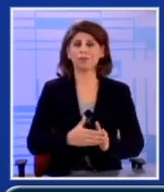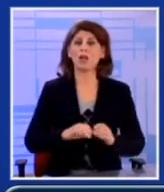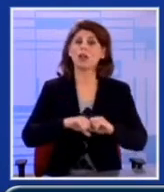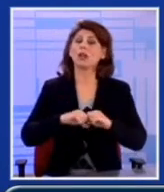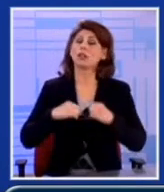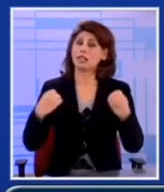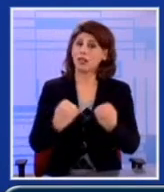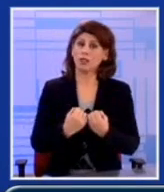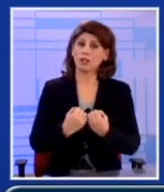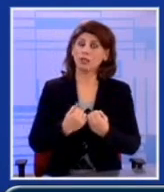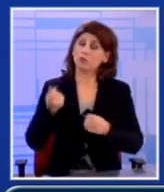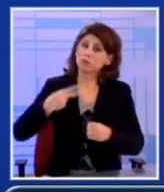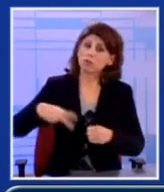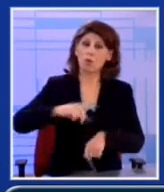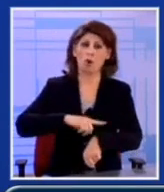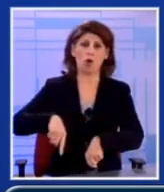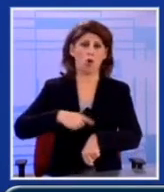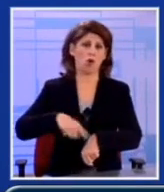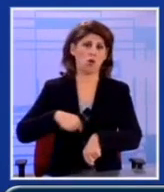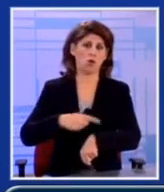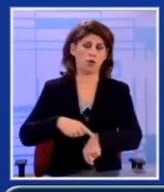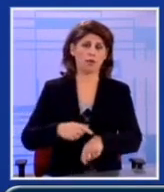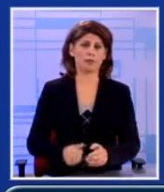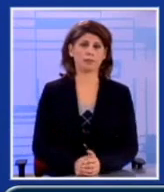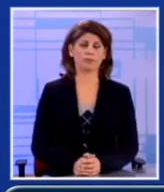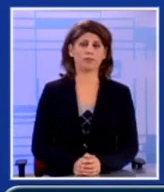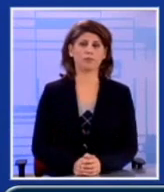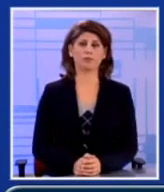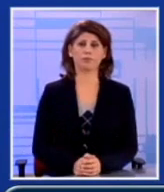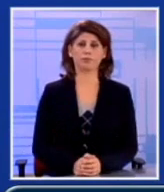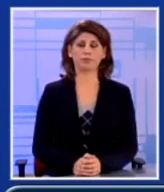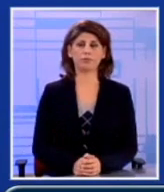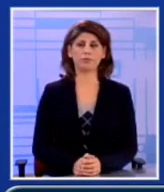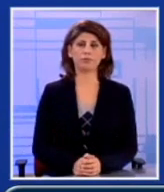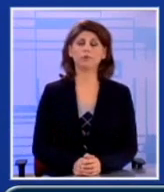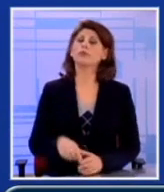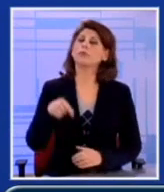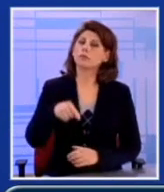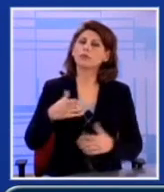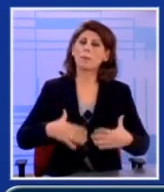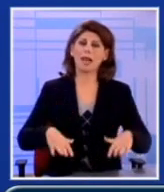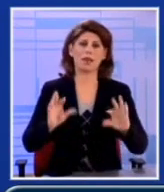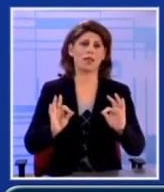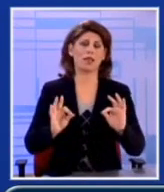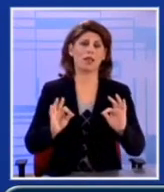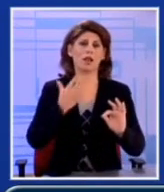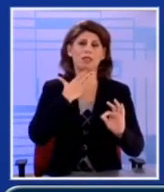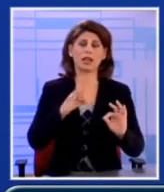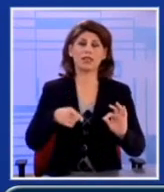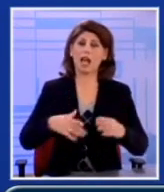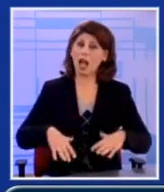περισσότερο από κάθε άλλη τέτοια συνεδρίαση και αυτή είναι μία αρχή, η αρχή δηλαδή